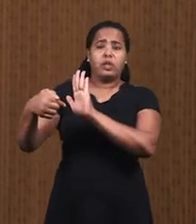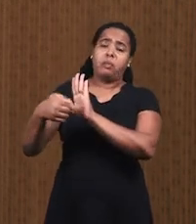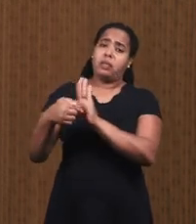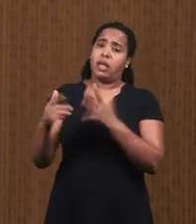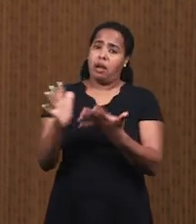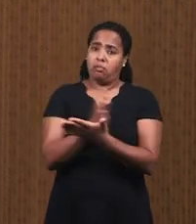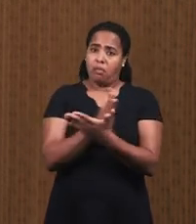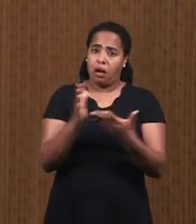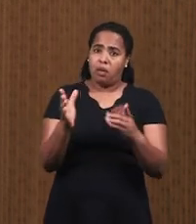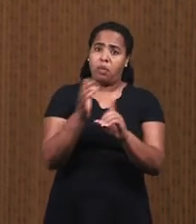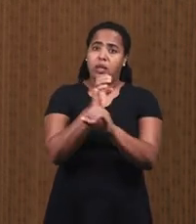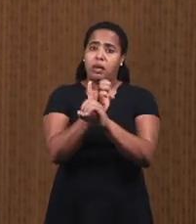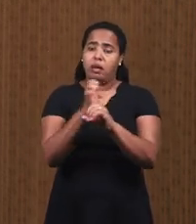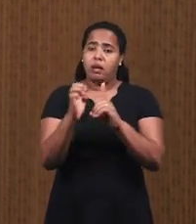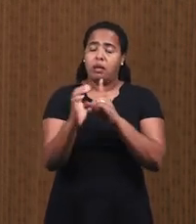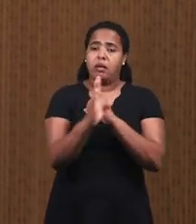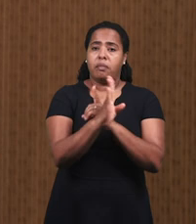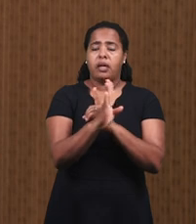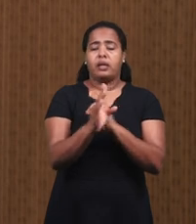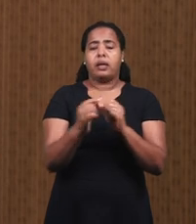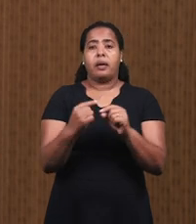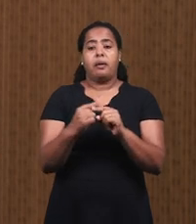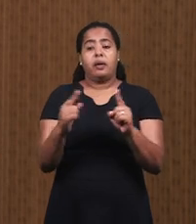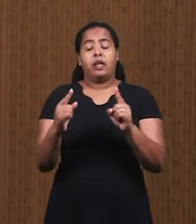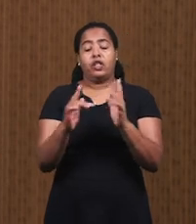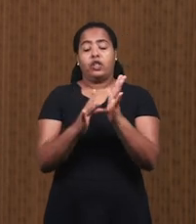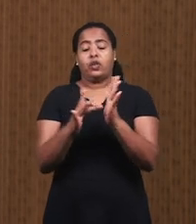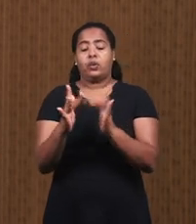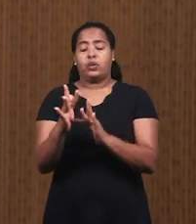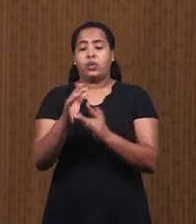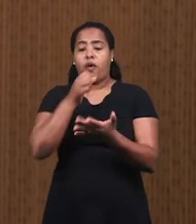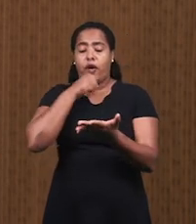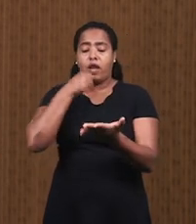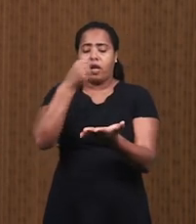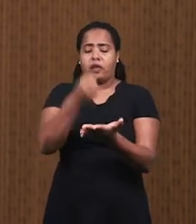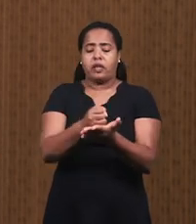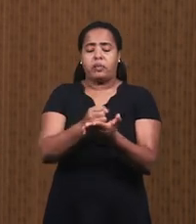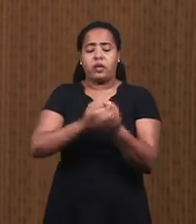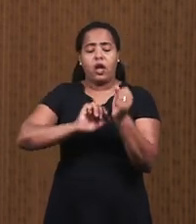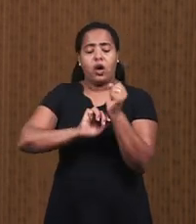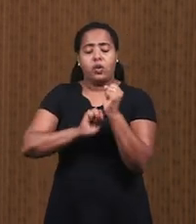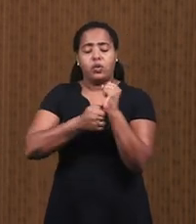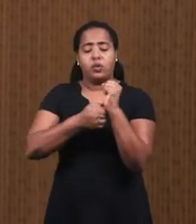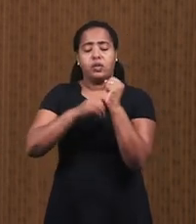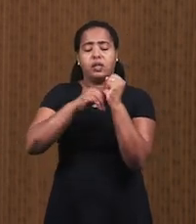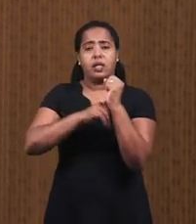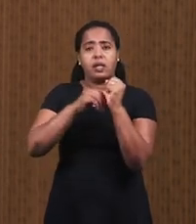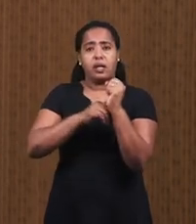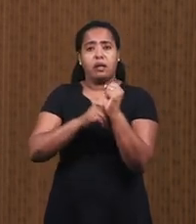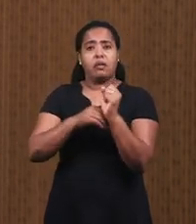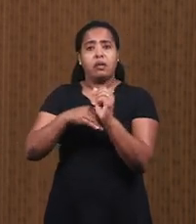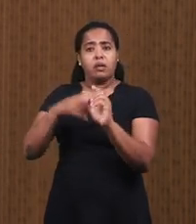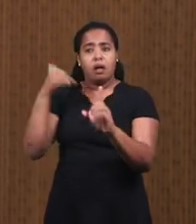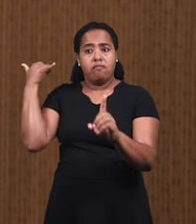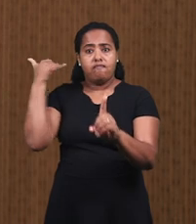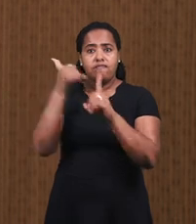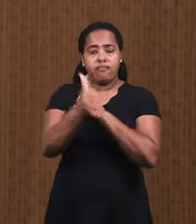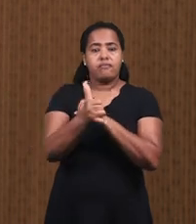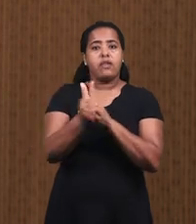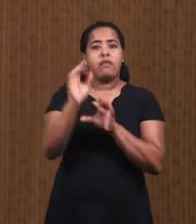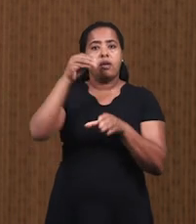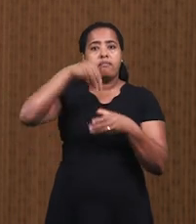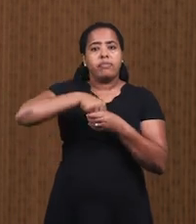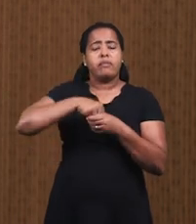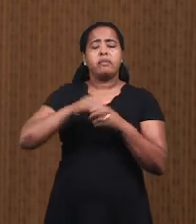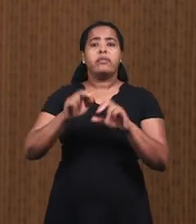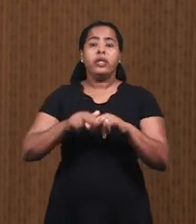нескольких программах, на воскресной библейской школе. Иисус в Ветхом Завете. Это секрет в Ветхом Завете. Он